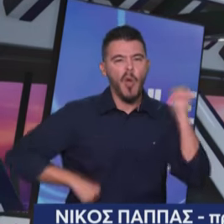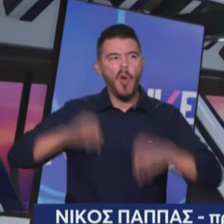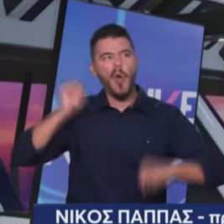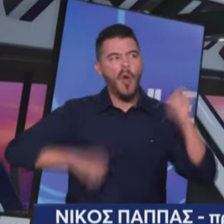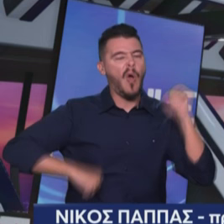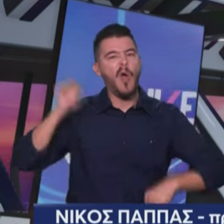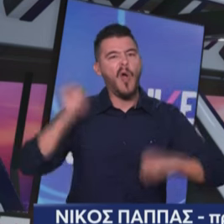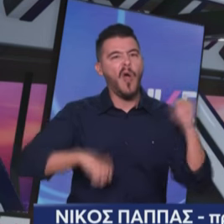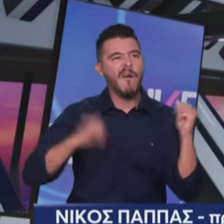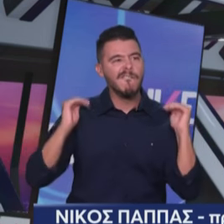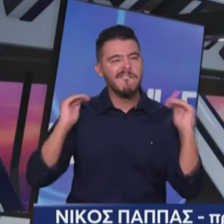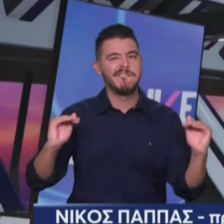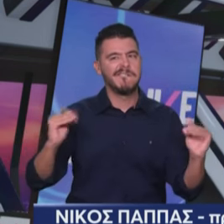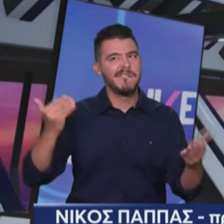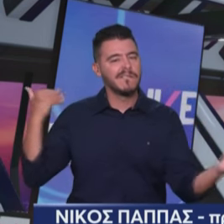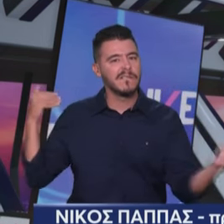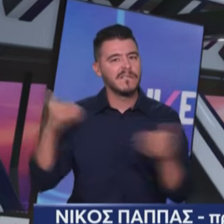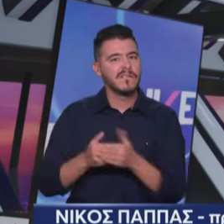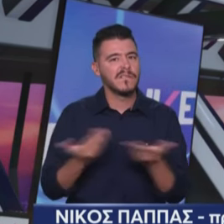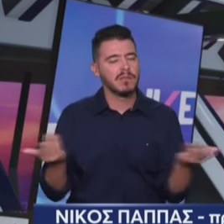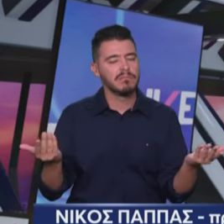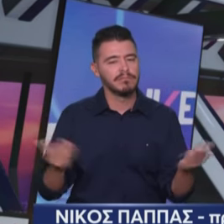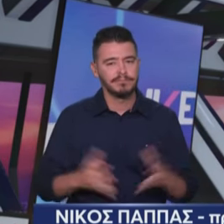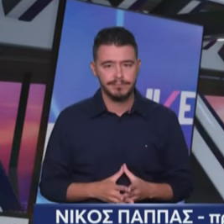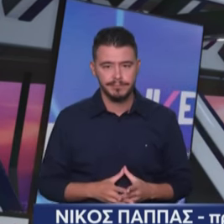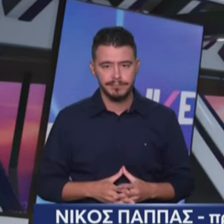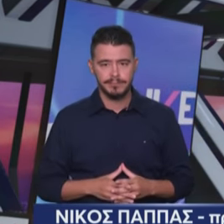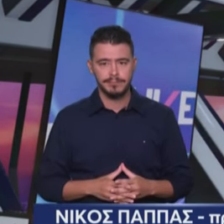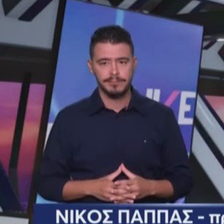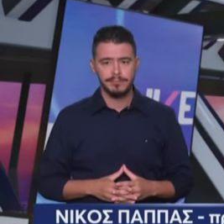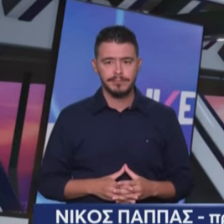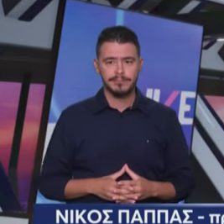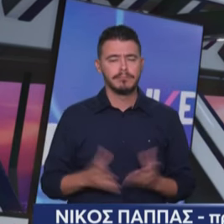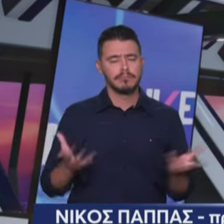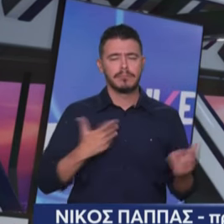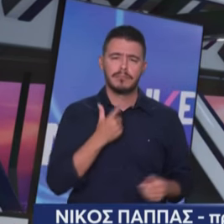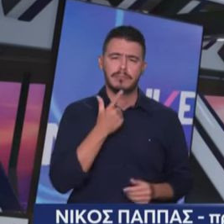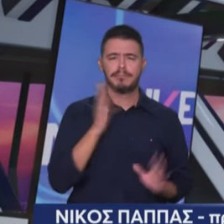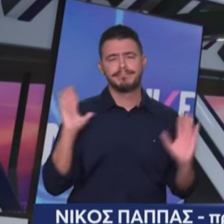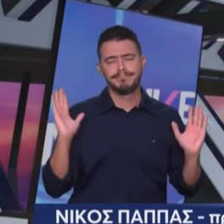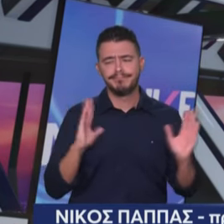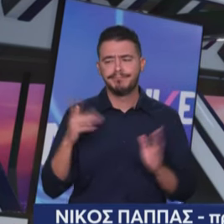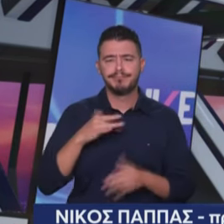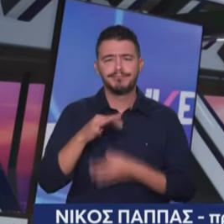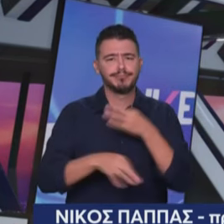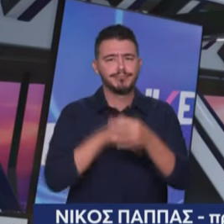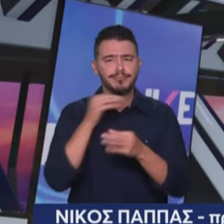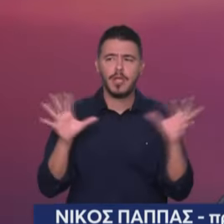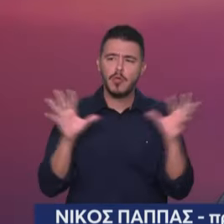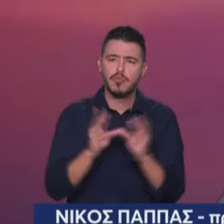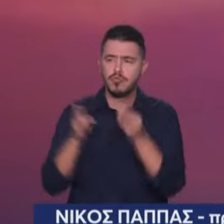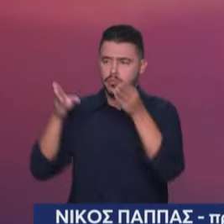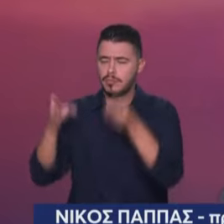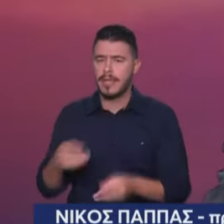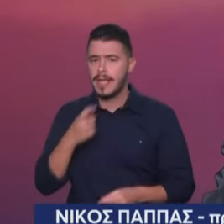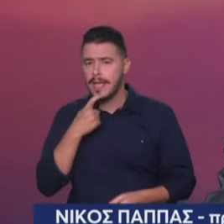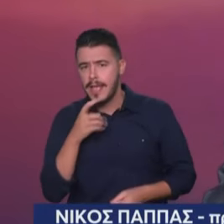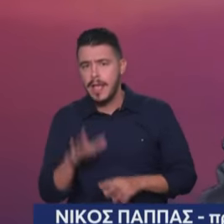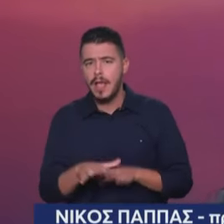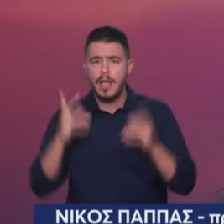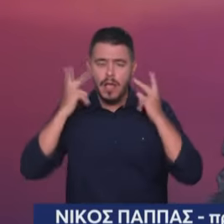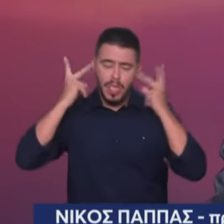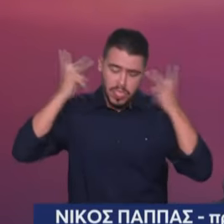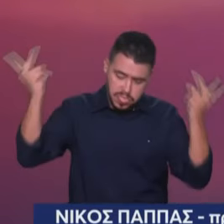λόγο. Επιμένω λίγο στο εξής. Είναι εύκολο τώρα να κάτσουμε να σας συζητάμε για το Κασελάκη. Είναι αυθόρμητος, είναι επιπόλαιος,